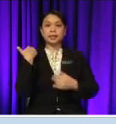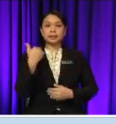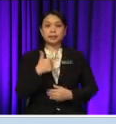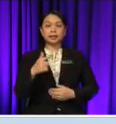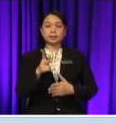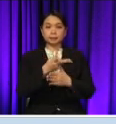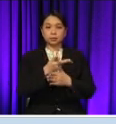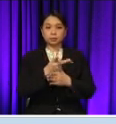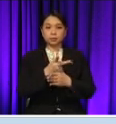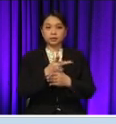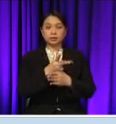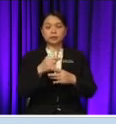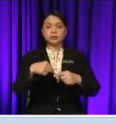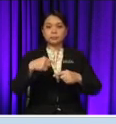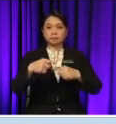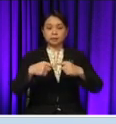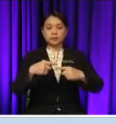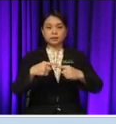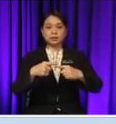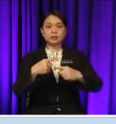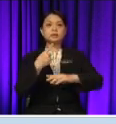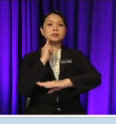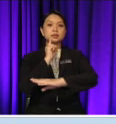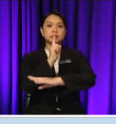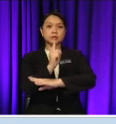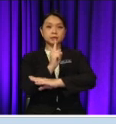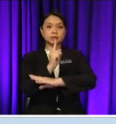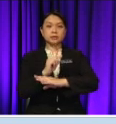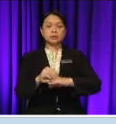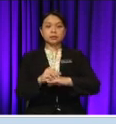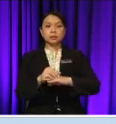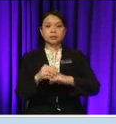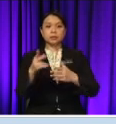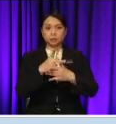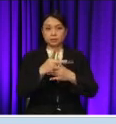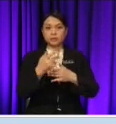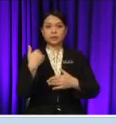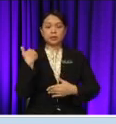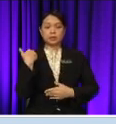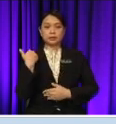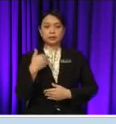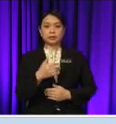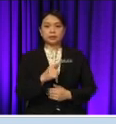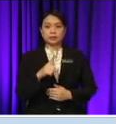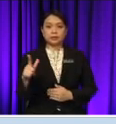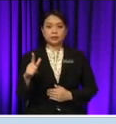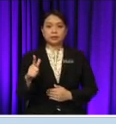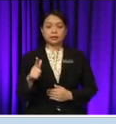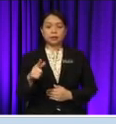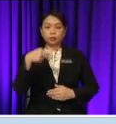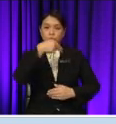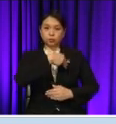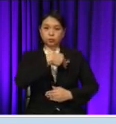membenarkan perkara-perkara berikut yang pertama adalah konsep untung atau kongsi rugi di agehkan